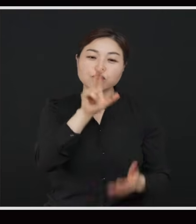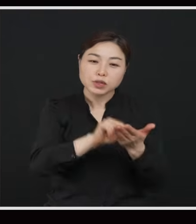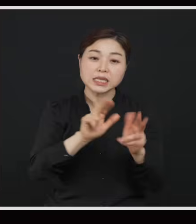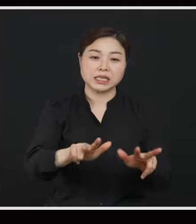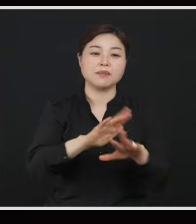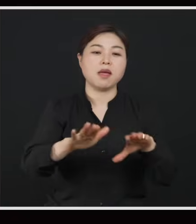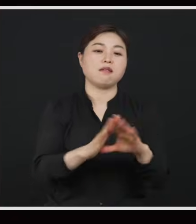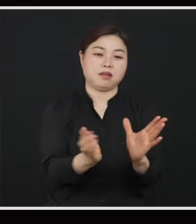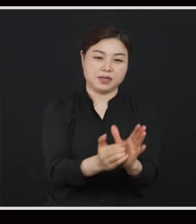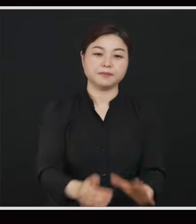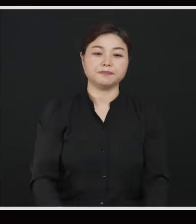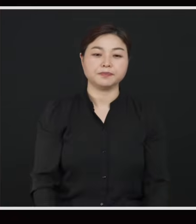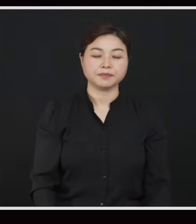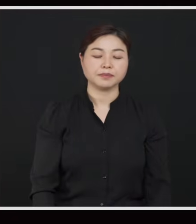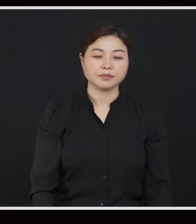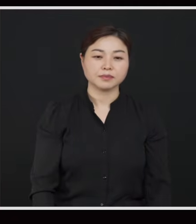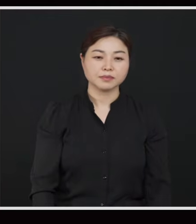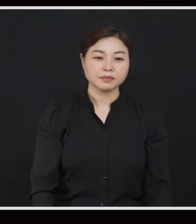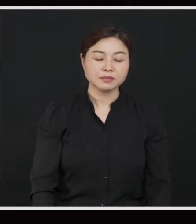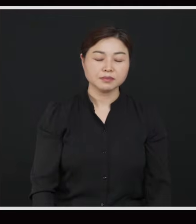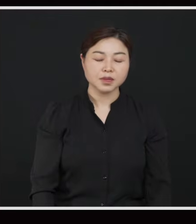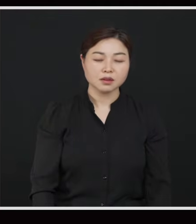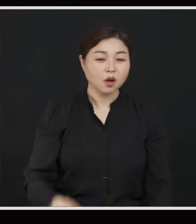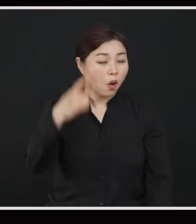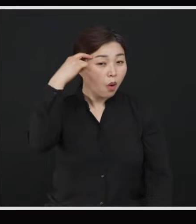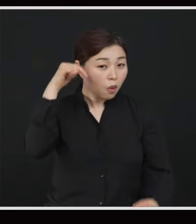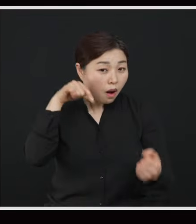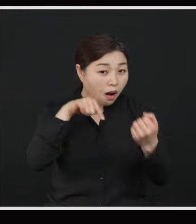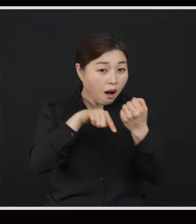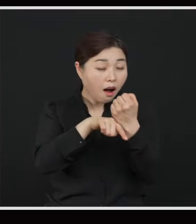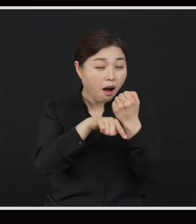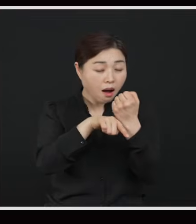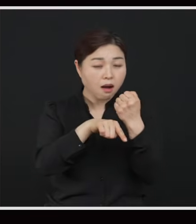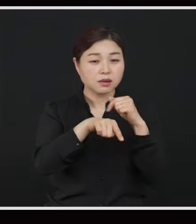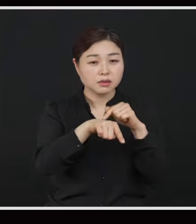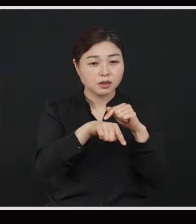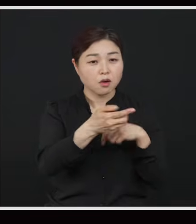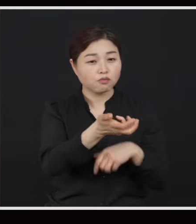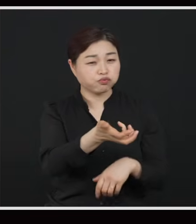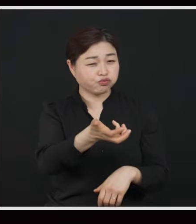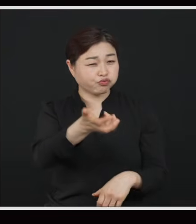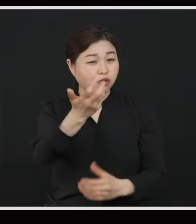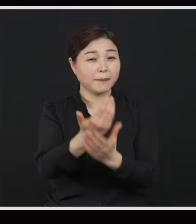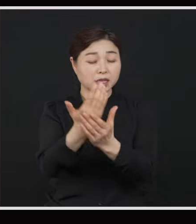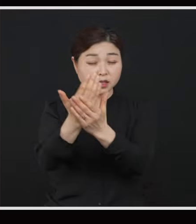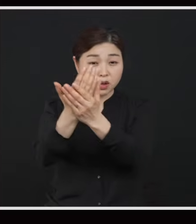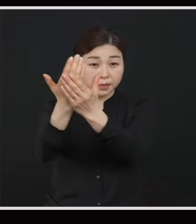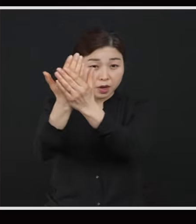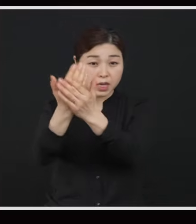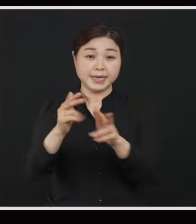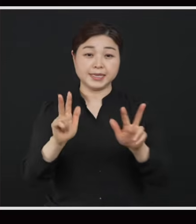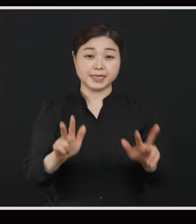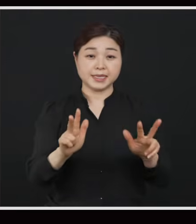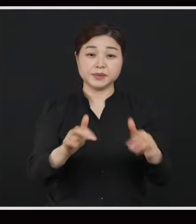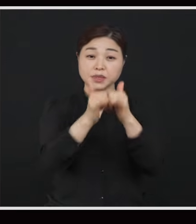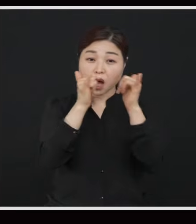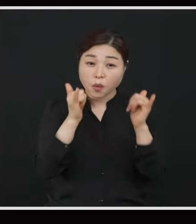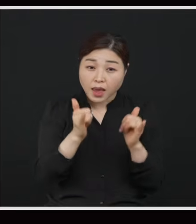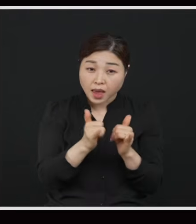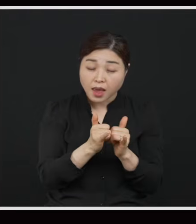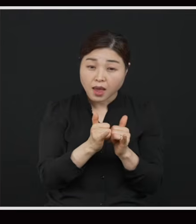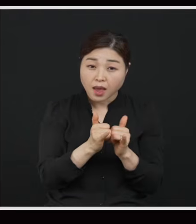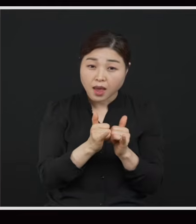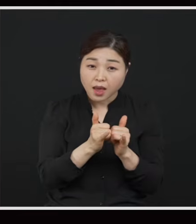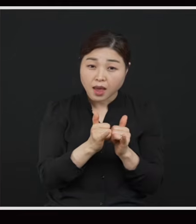됐습니다. 그냥 한 요쯤까지 과학이 발전했으면은 우리 지금 현대 사회에 제가 말씀드리고자 하는